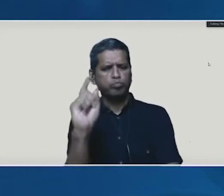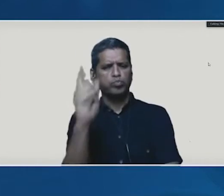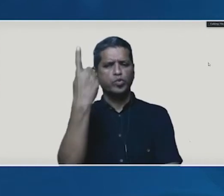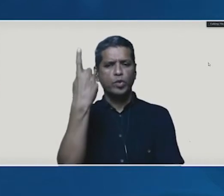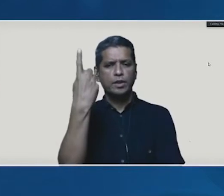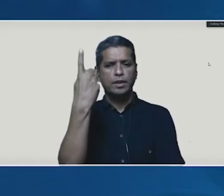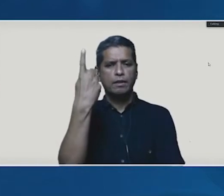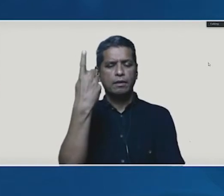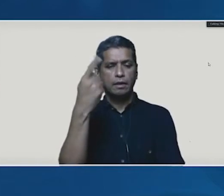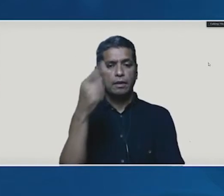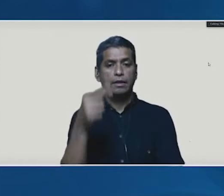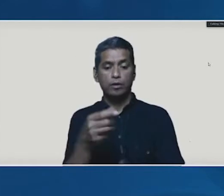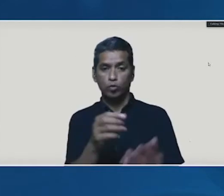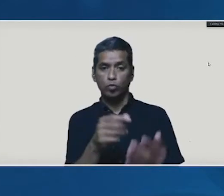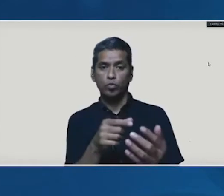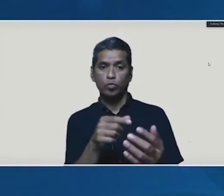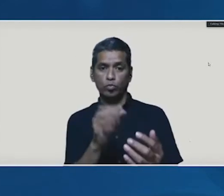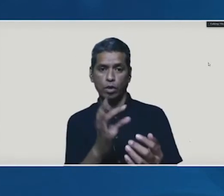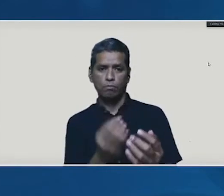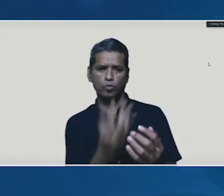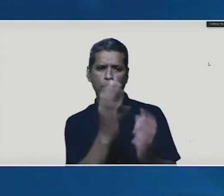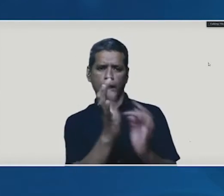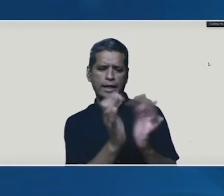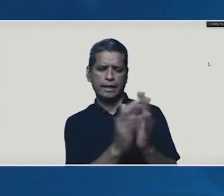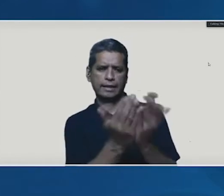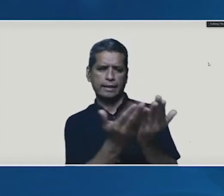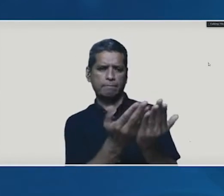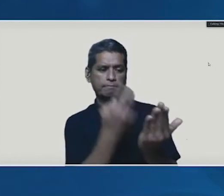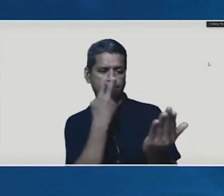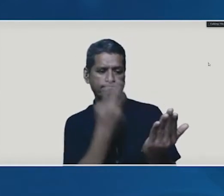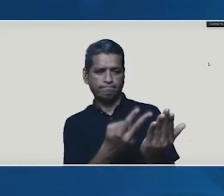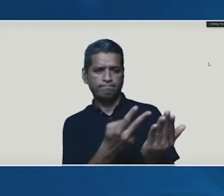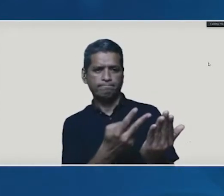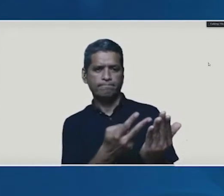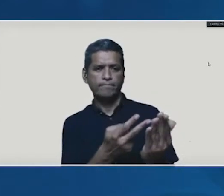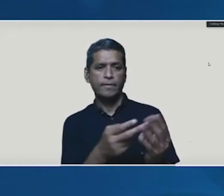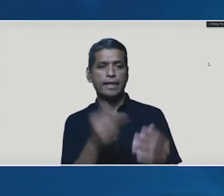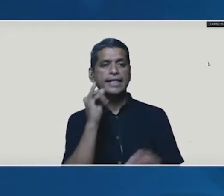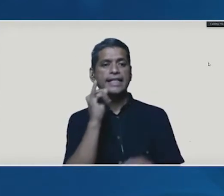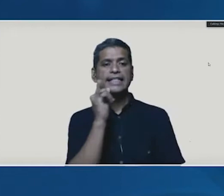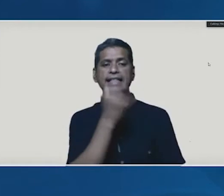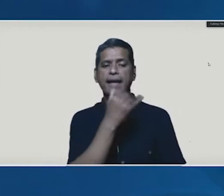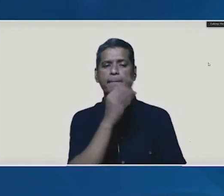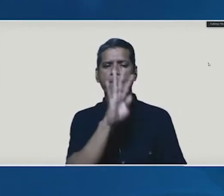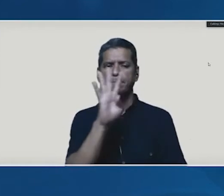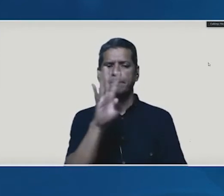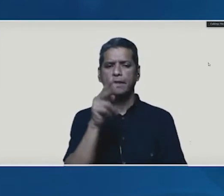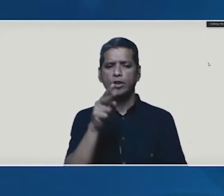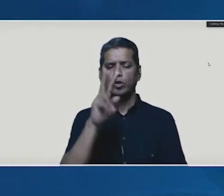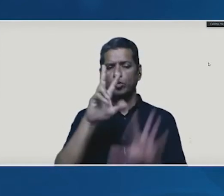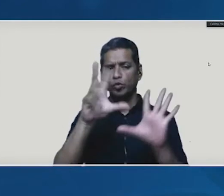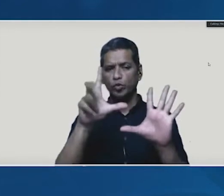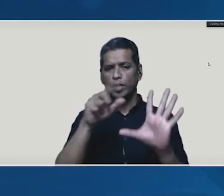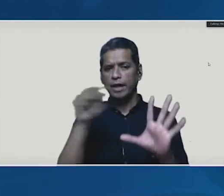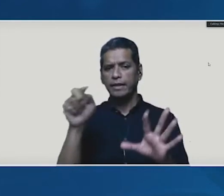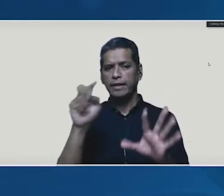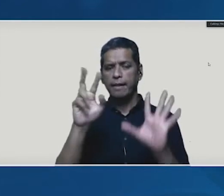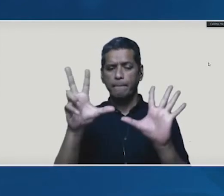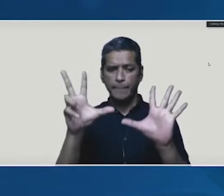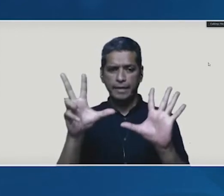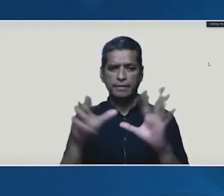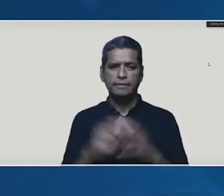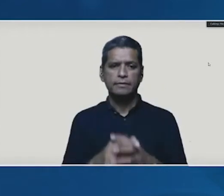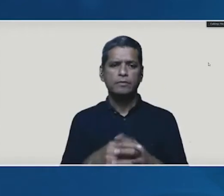Alkitab kalau kita mundur ke dalam buku Yesaya saya fakta 44e 27 dan 28